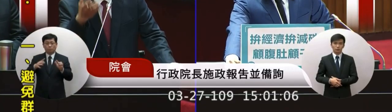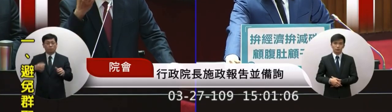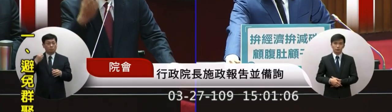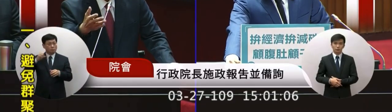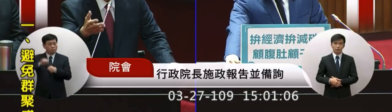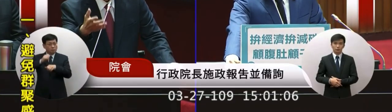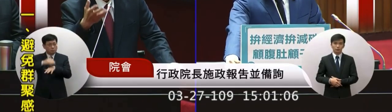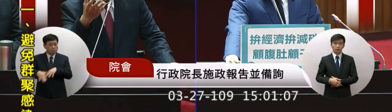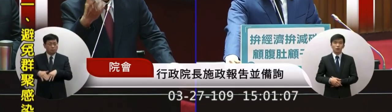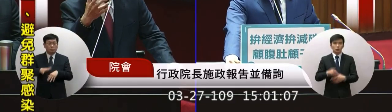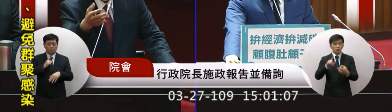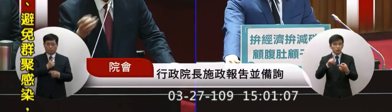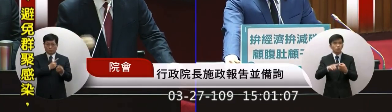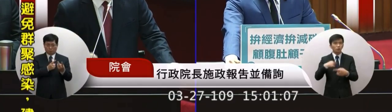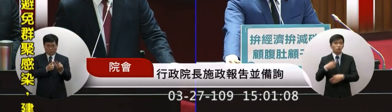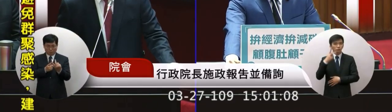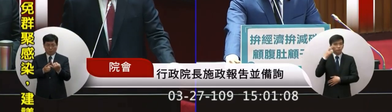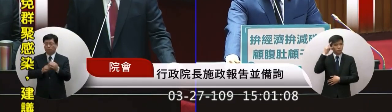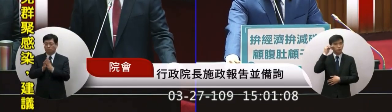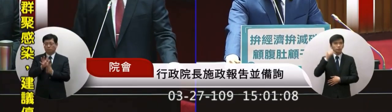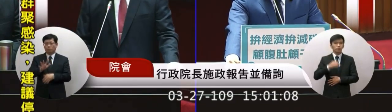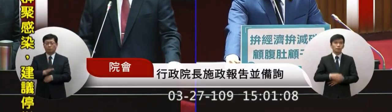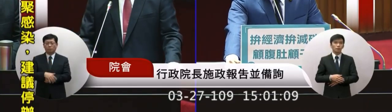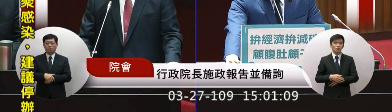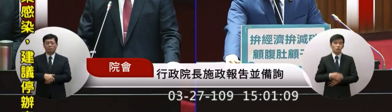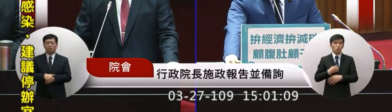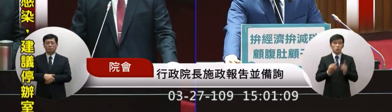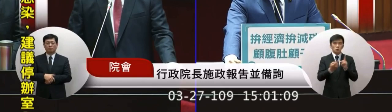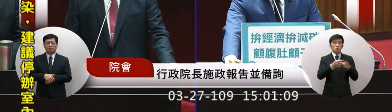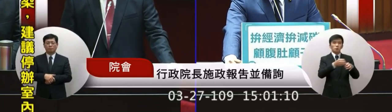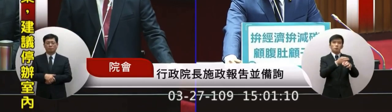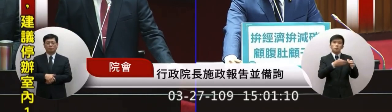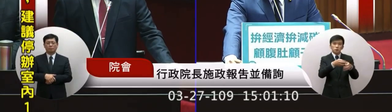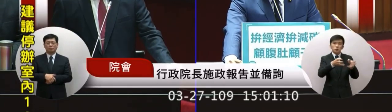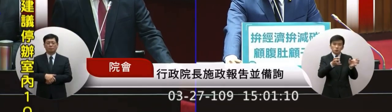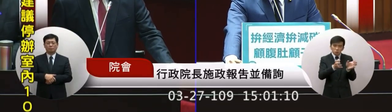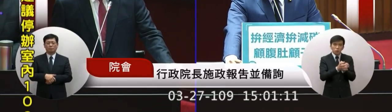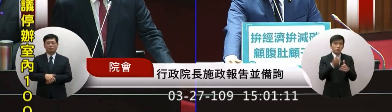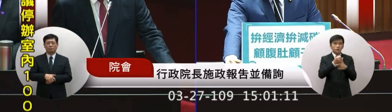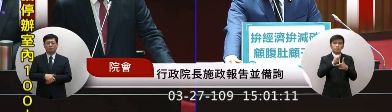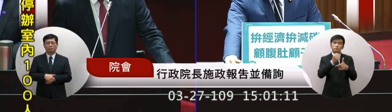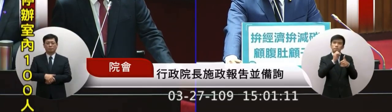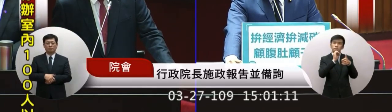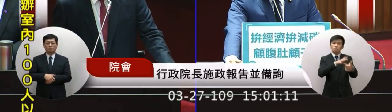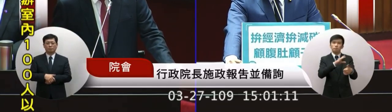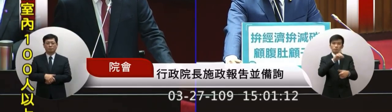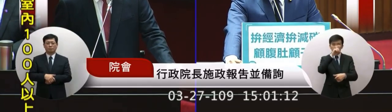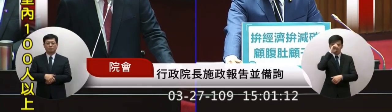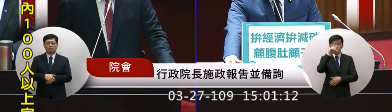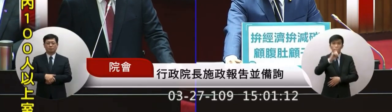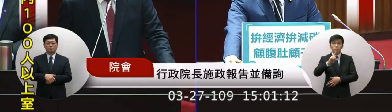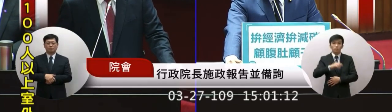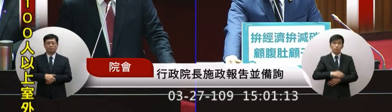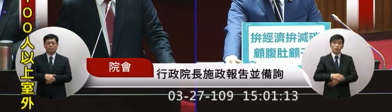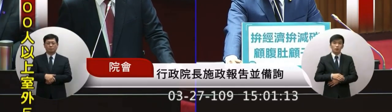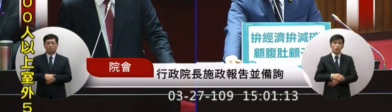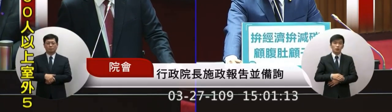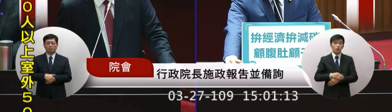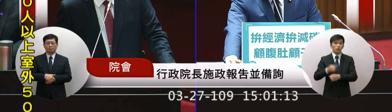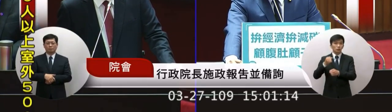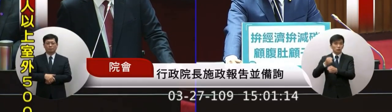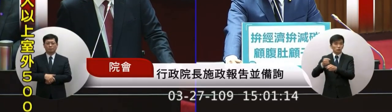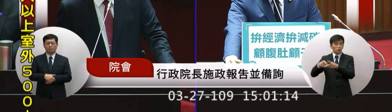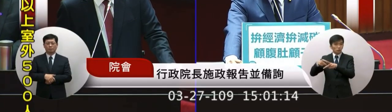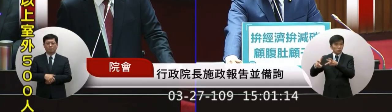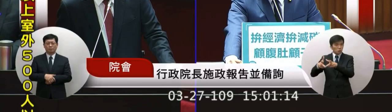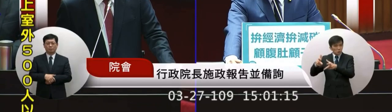坡有服务业， 所以我感觉讲你，所以我感觉我对经济部的小小一些建议，就是说希望一定要把制造业的思维